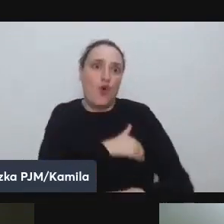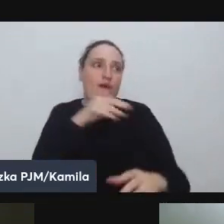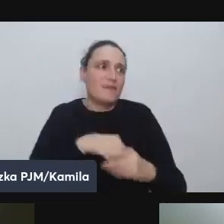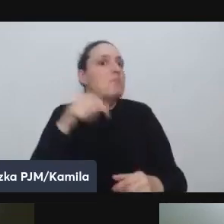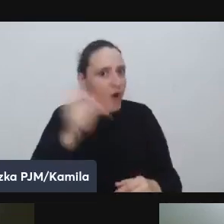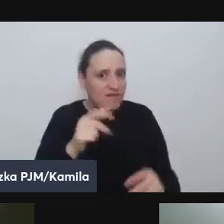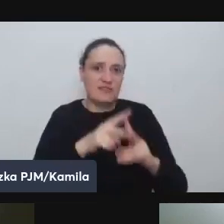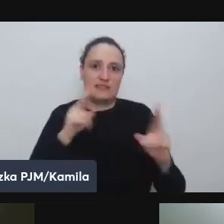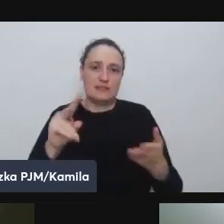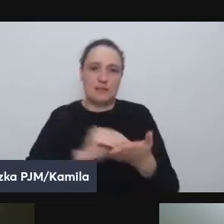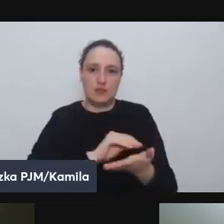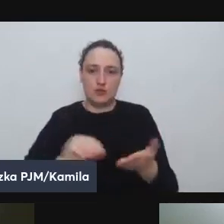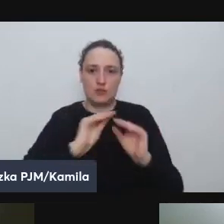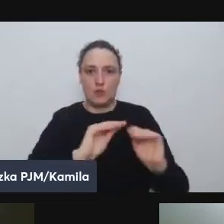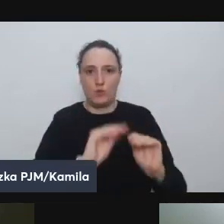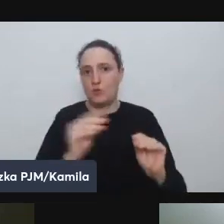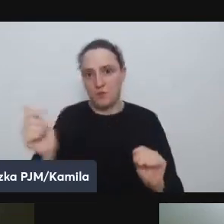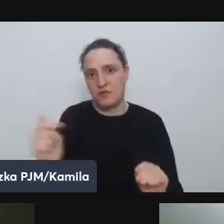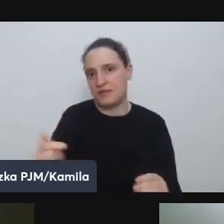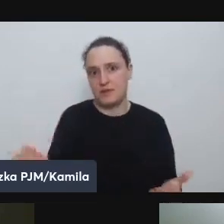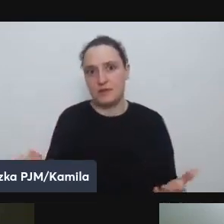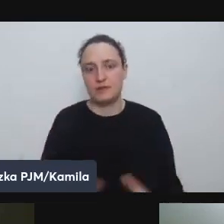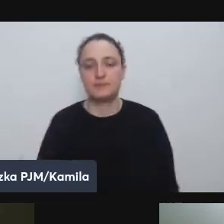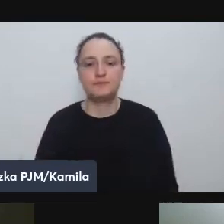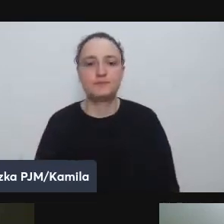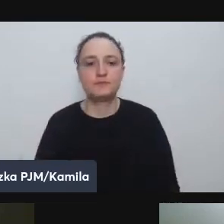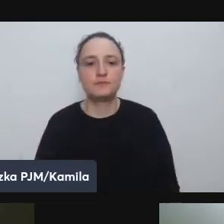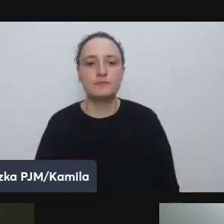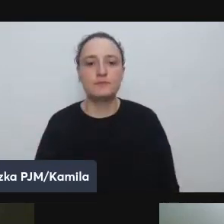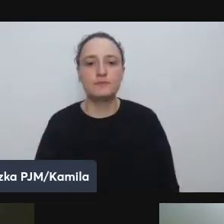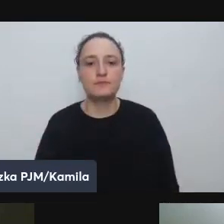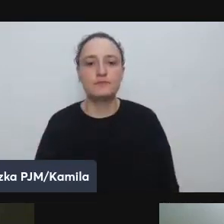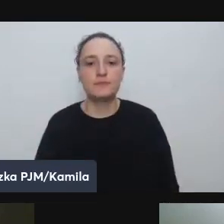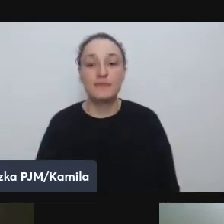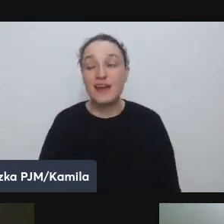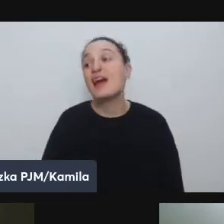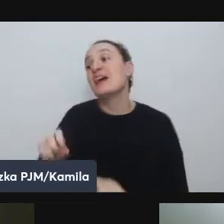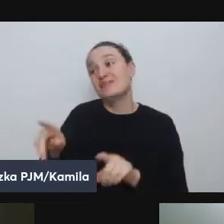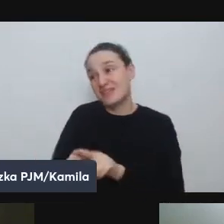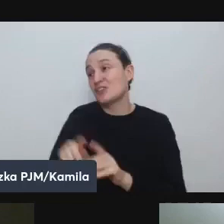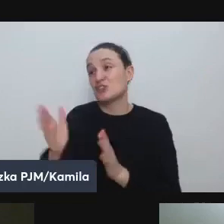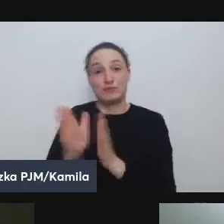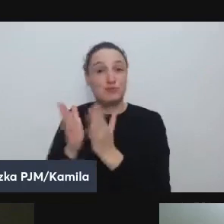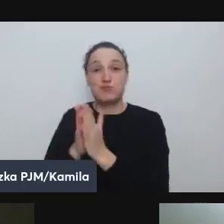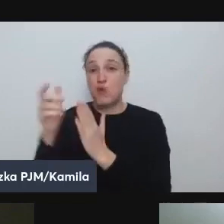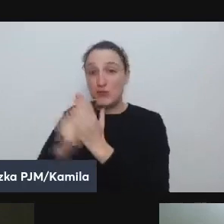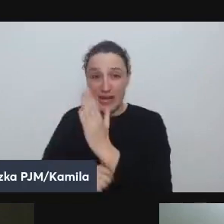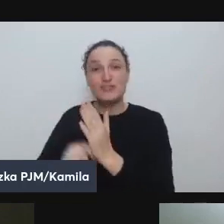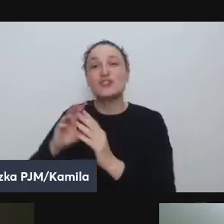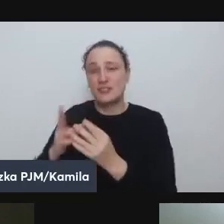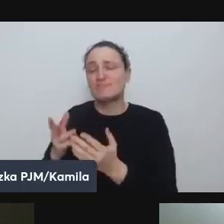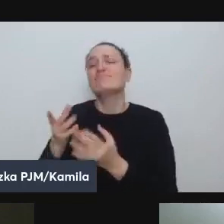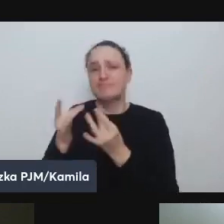się znaleźć i musi być omawiany. Pamiętajmy też, że on zostanie w podręcznikach, dlatego to, że teraz ministerstwo wytnie parę rzeczy